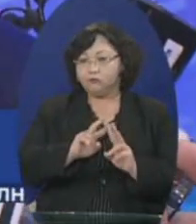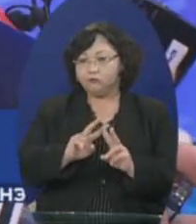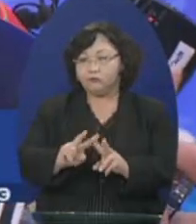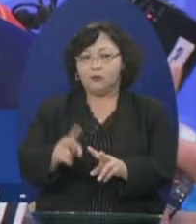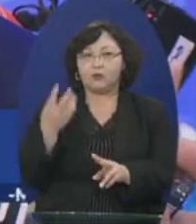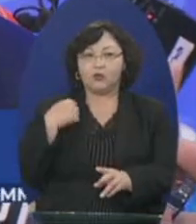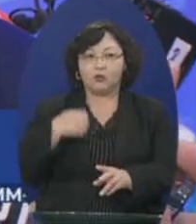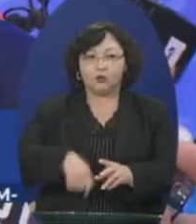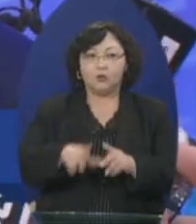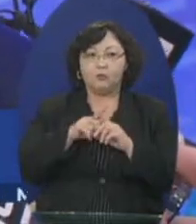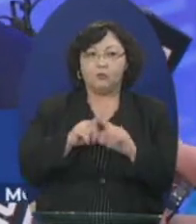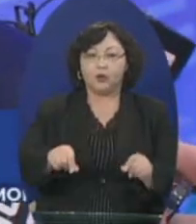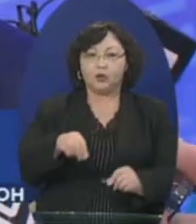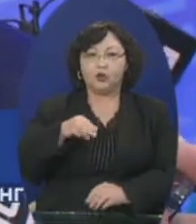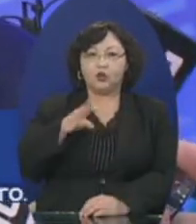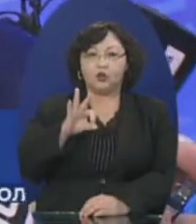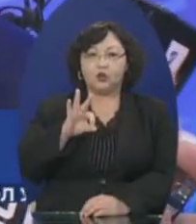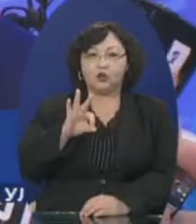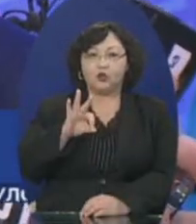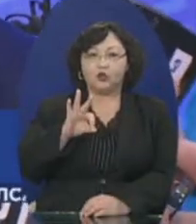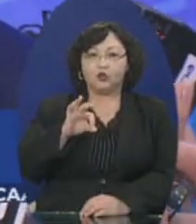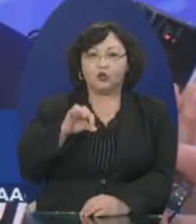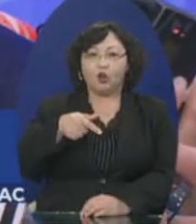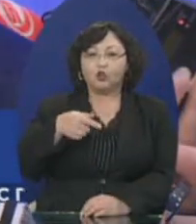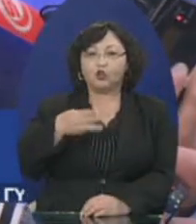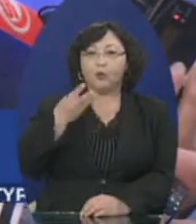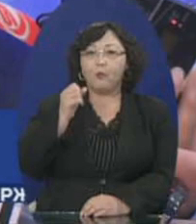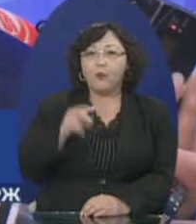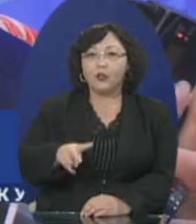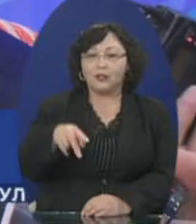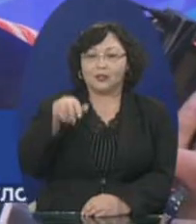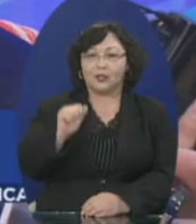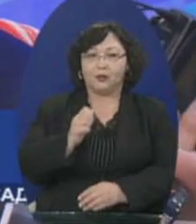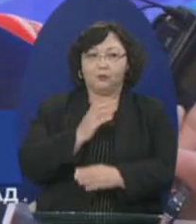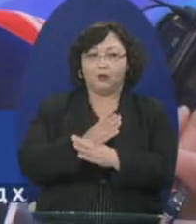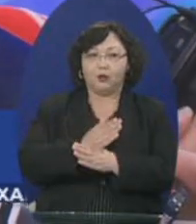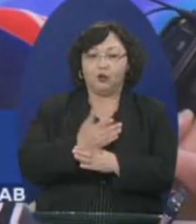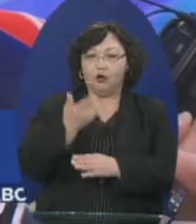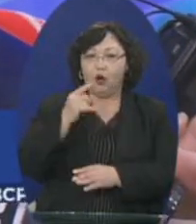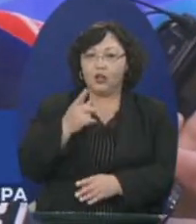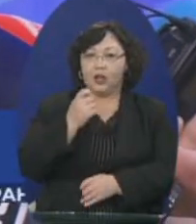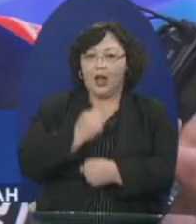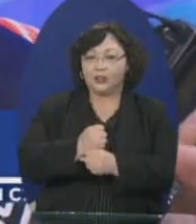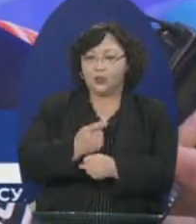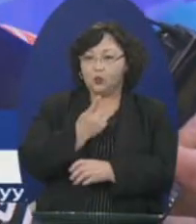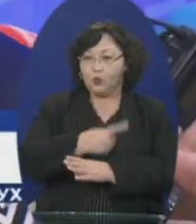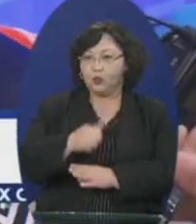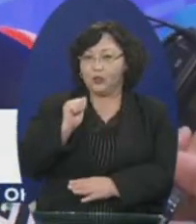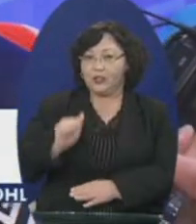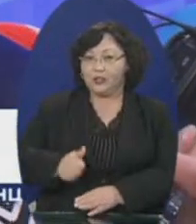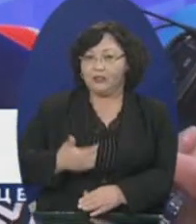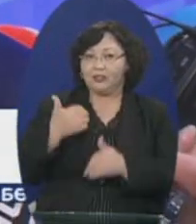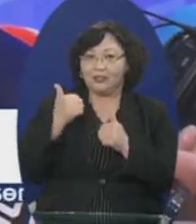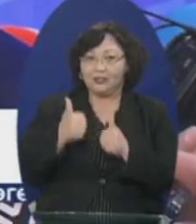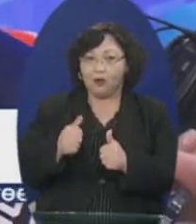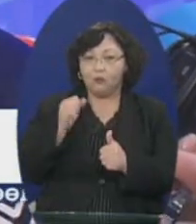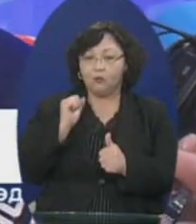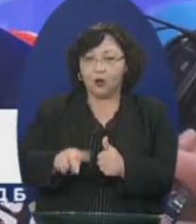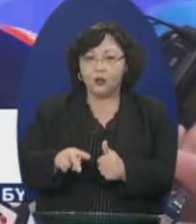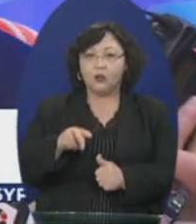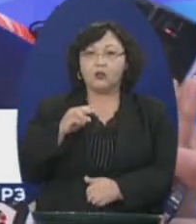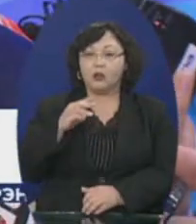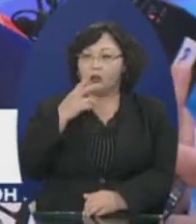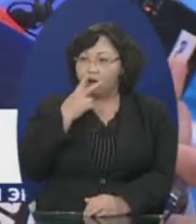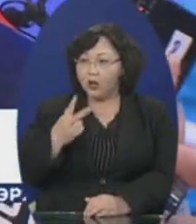одоо халж байгаа. Өөрөөр хэлбэл одоо оролцоогоор нь ажлынх нь итвэх чармаалтаар нь үр дүнгээр нь төлөөлөл өдрөх